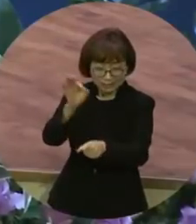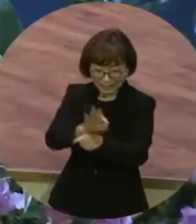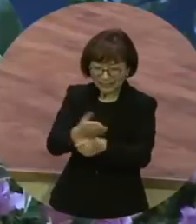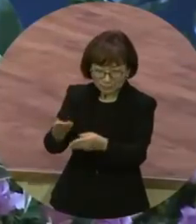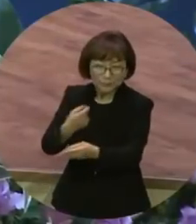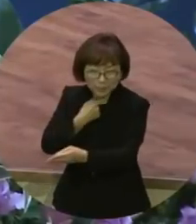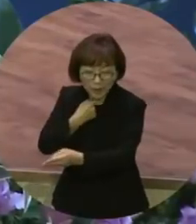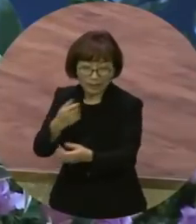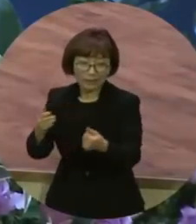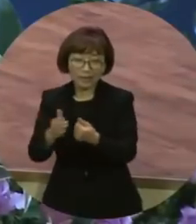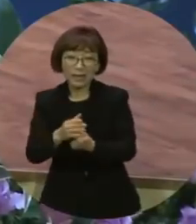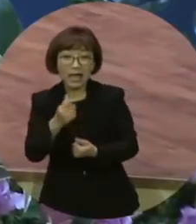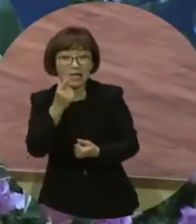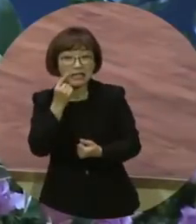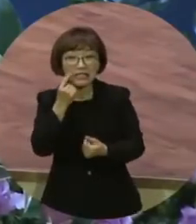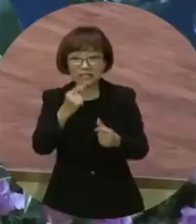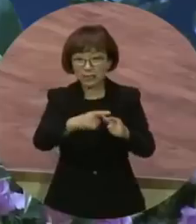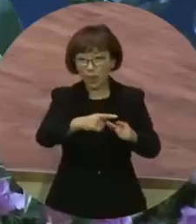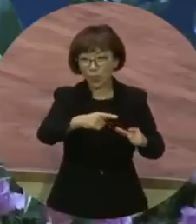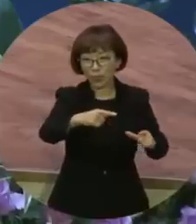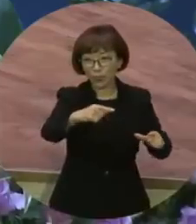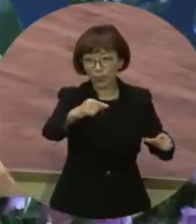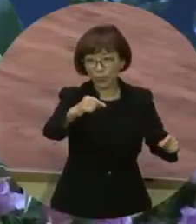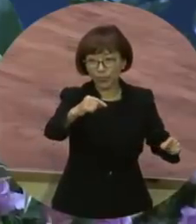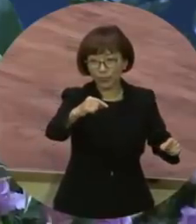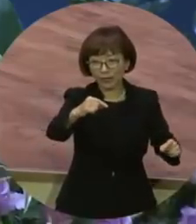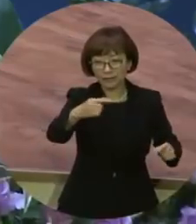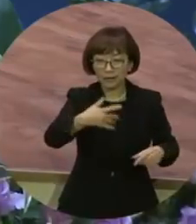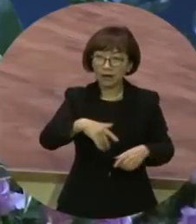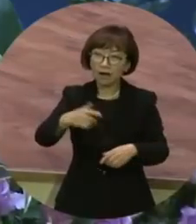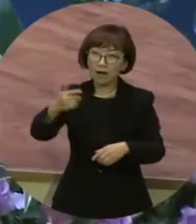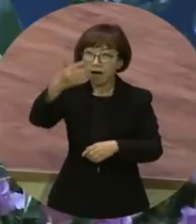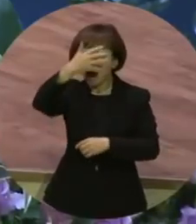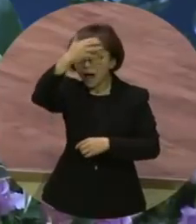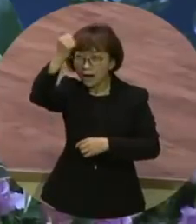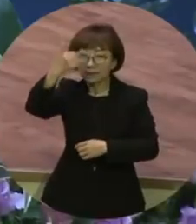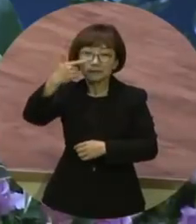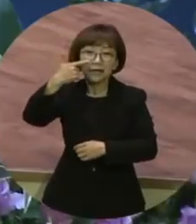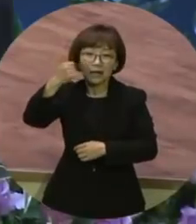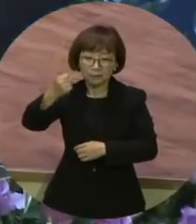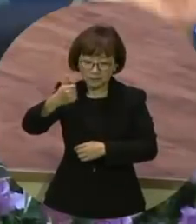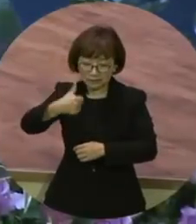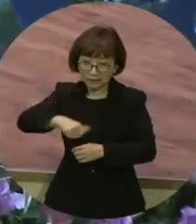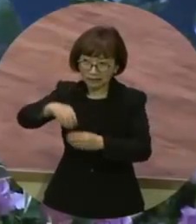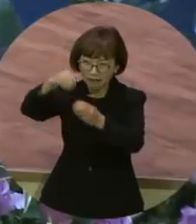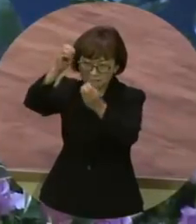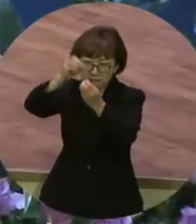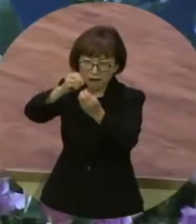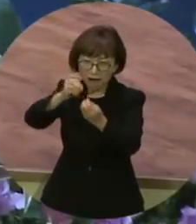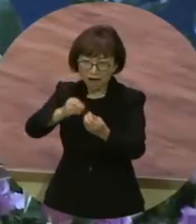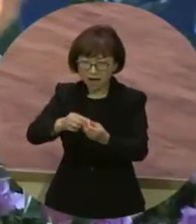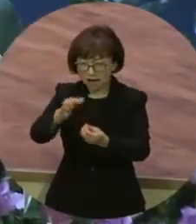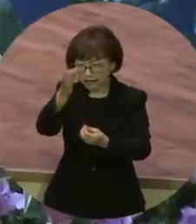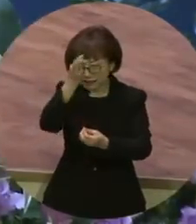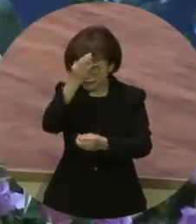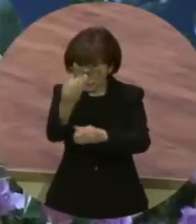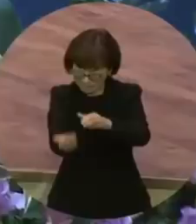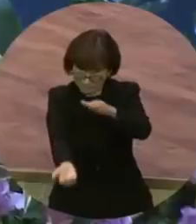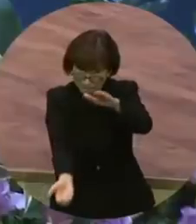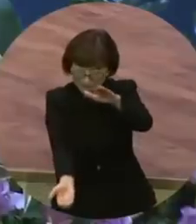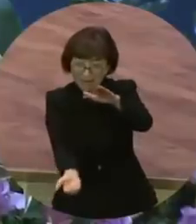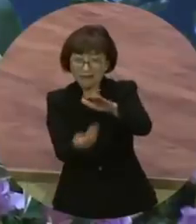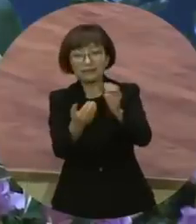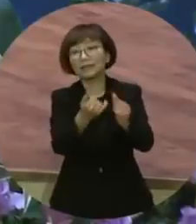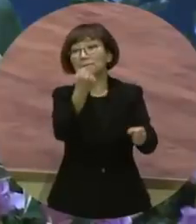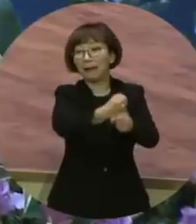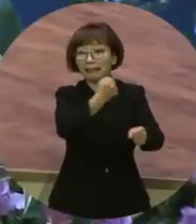일본에 실제 장인이 뭐 4대째인가 5대째 이거 낚싯대 만들고 있는 장인 그래서 일본에 직접 가가지고 그 좋은 낚싯대를 사서